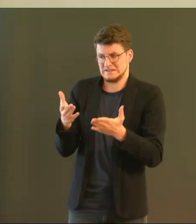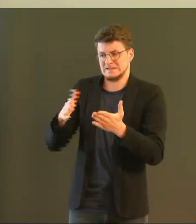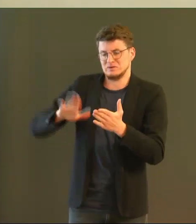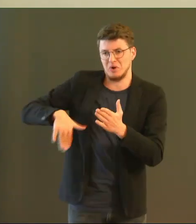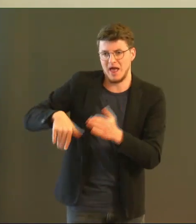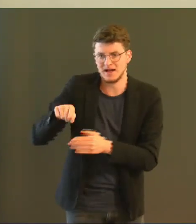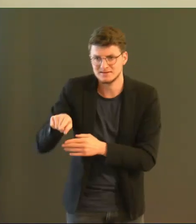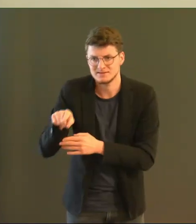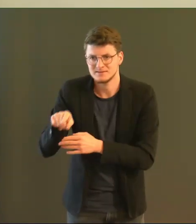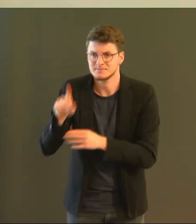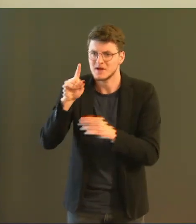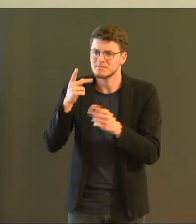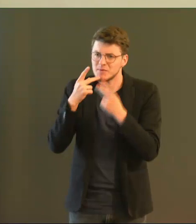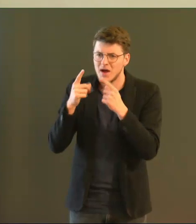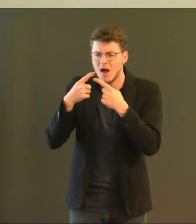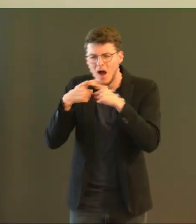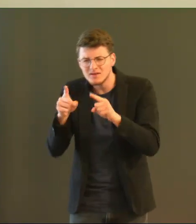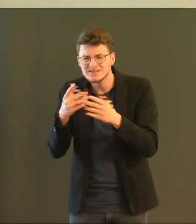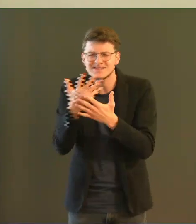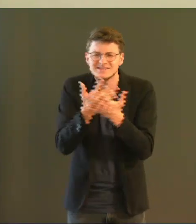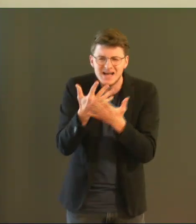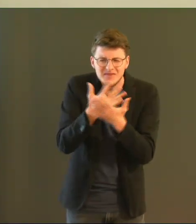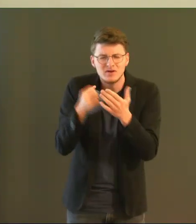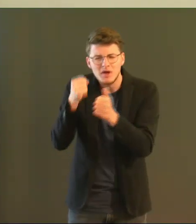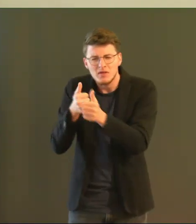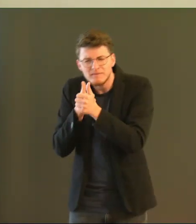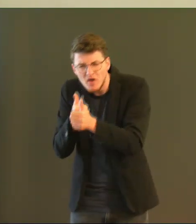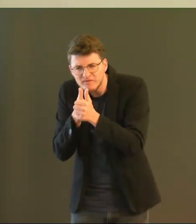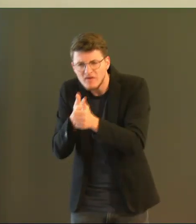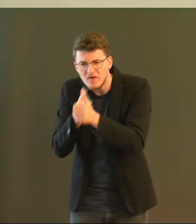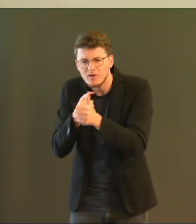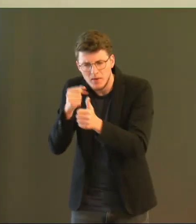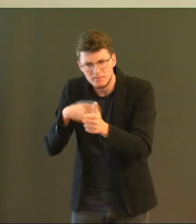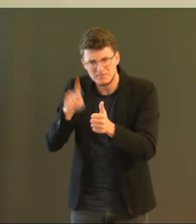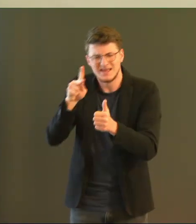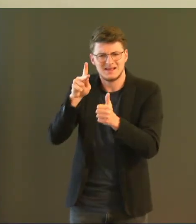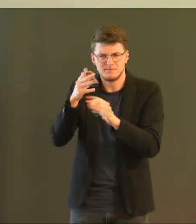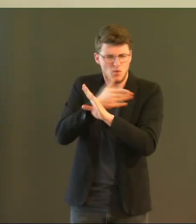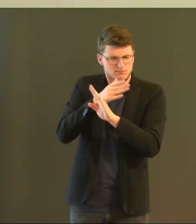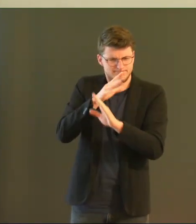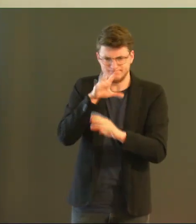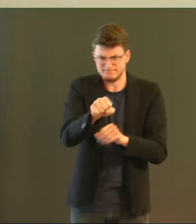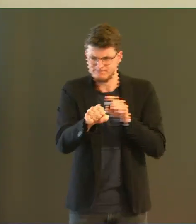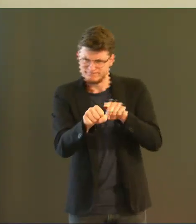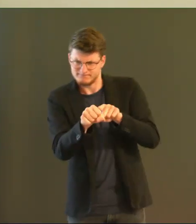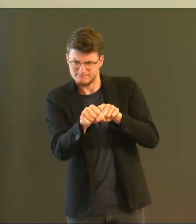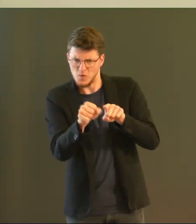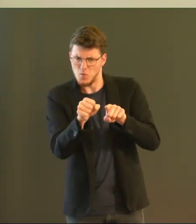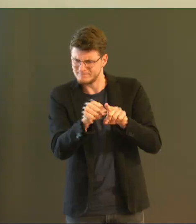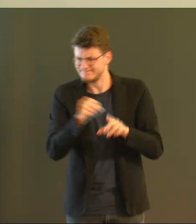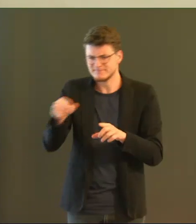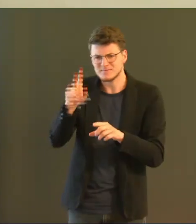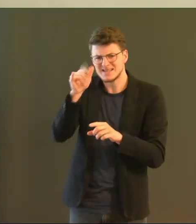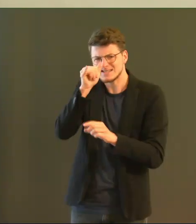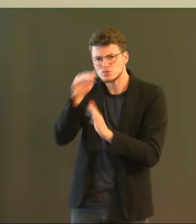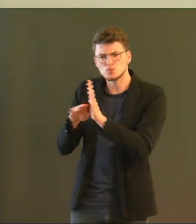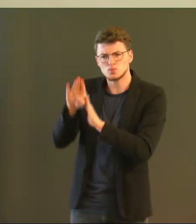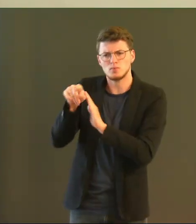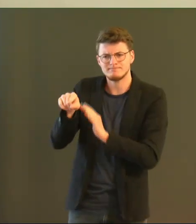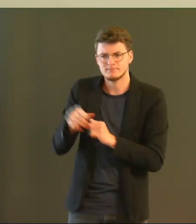andy blues alarme signalant qu'une vive d un dvd fourni